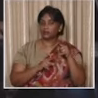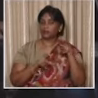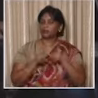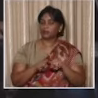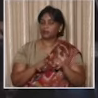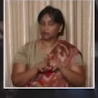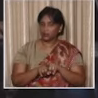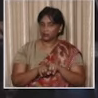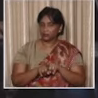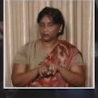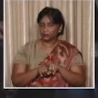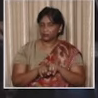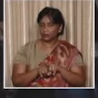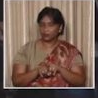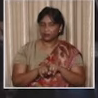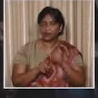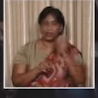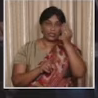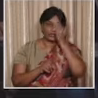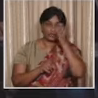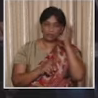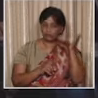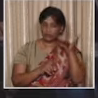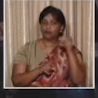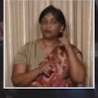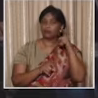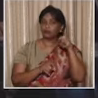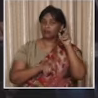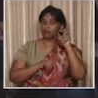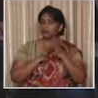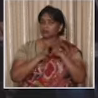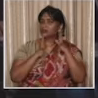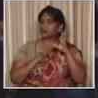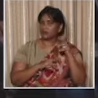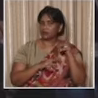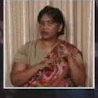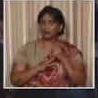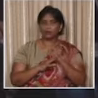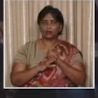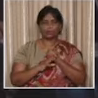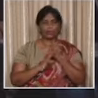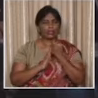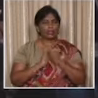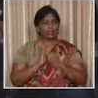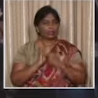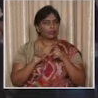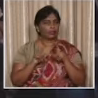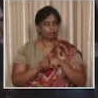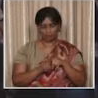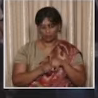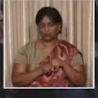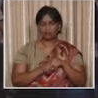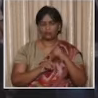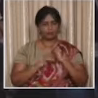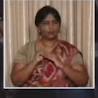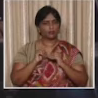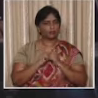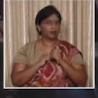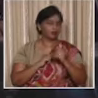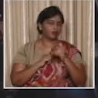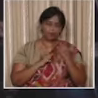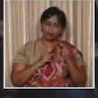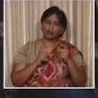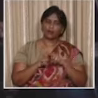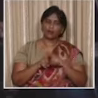වගේම ඊශ්‍රායලයේ ඉතින් ඒ ගොඩක් අය නීත්‍යානුකූල ක්‍රියාමාර්ග නීත්‍යානුක්‍රමවල ක්‍රමවේද හරහා